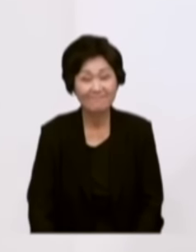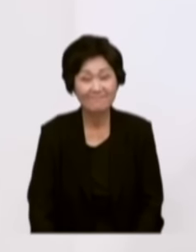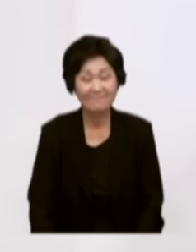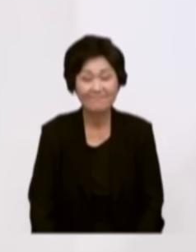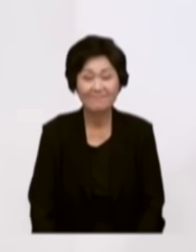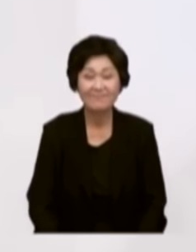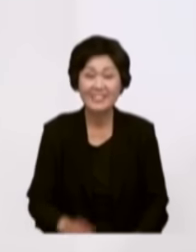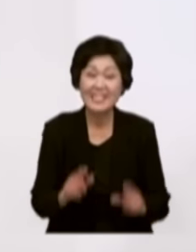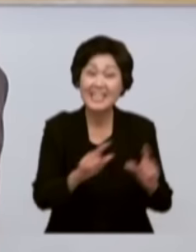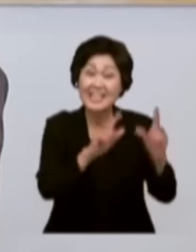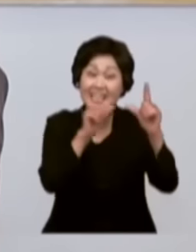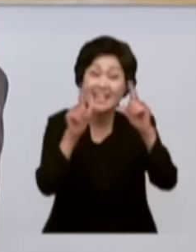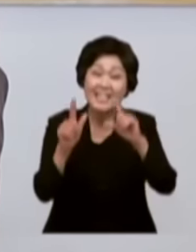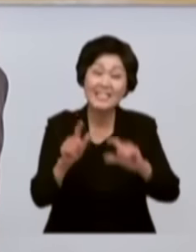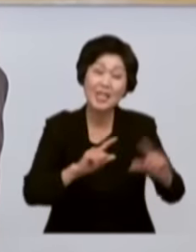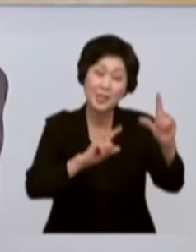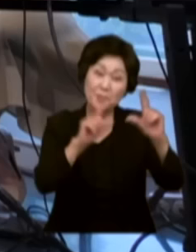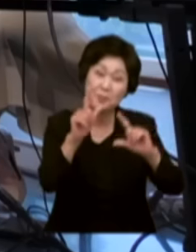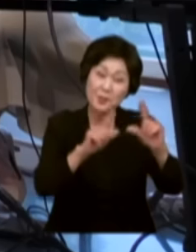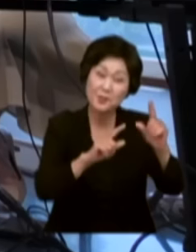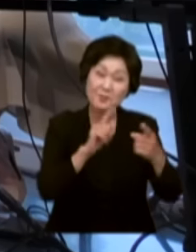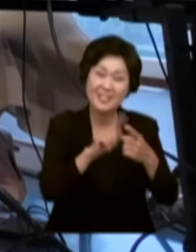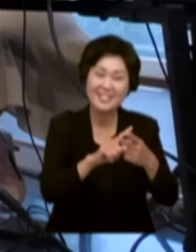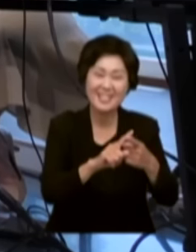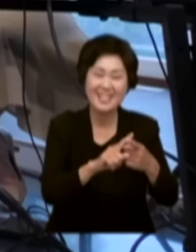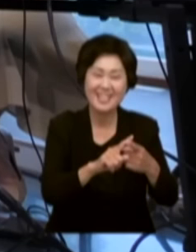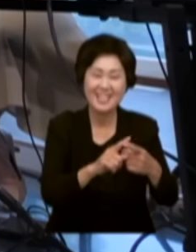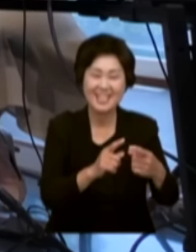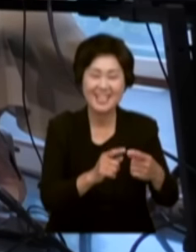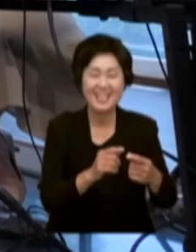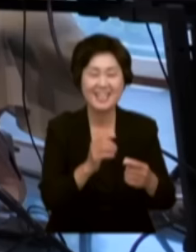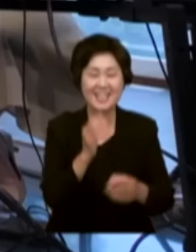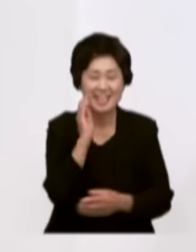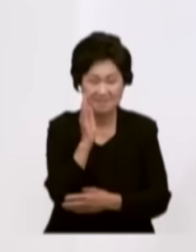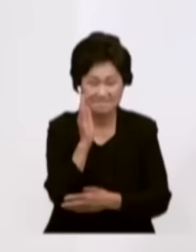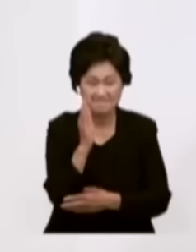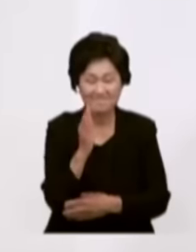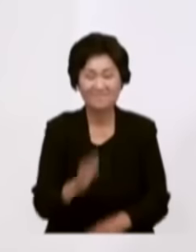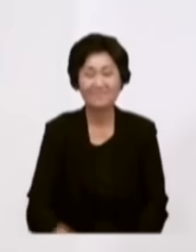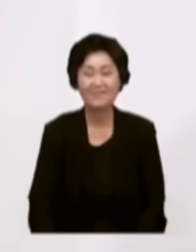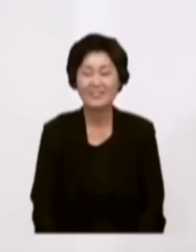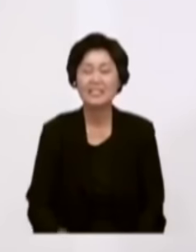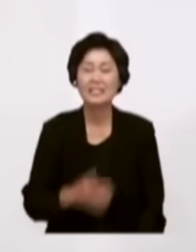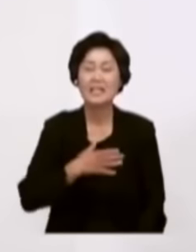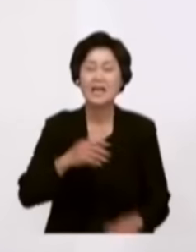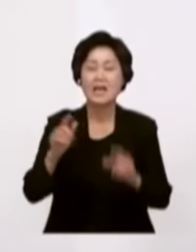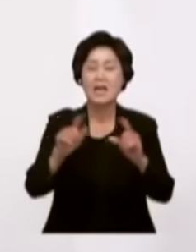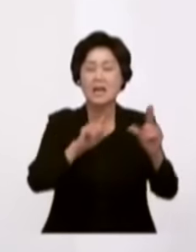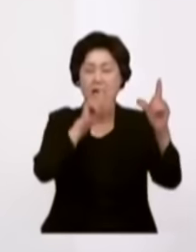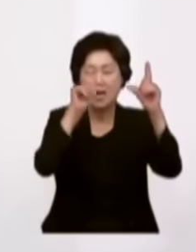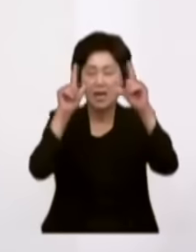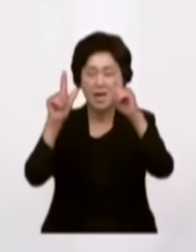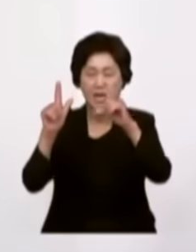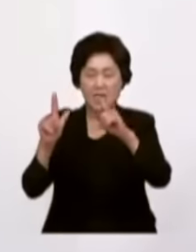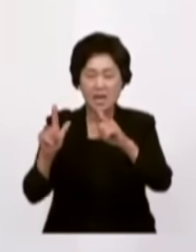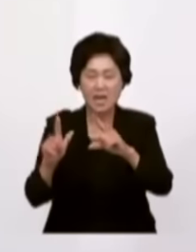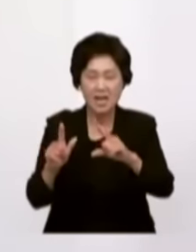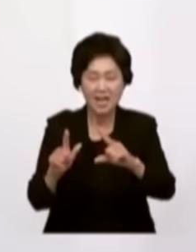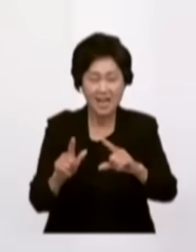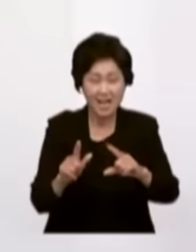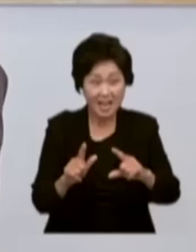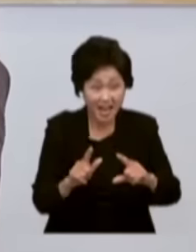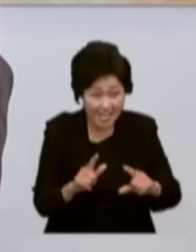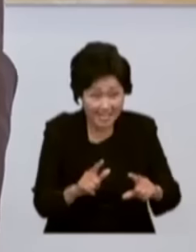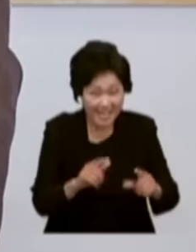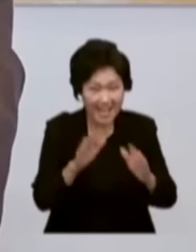어떻게 사셨는지 그 얘기 좀 해주세요. 사실 네. 그 살면서 세상께 너무 재밌어. 너무